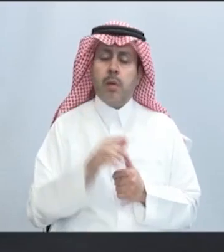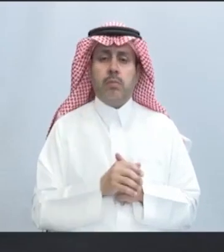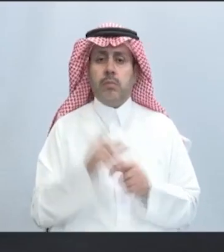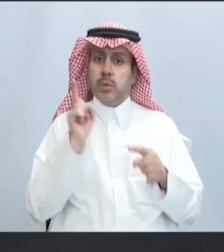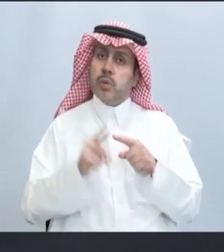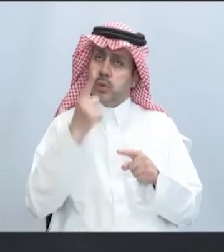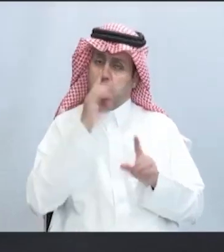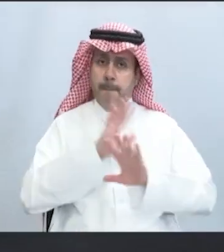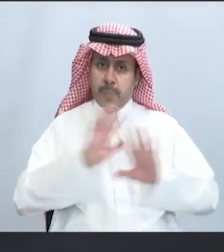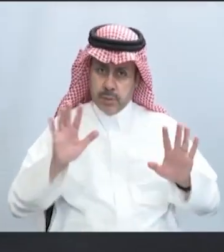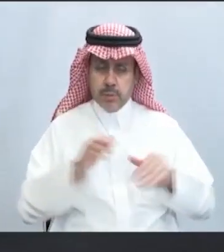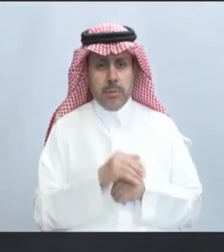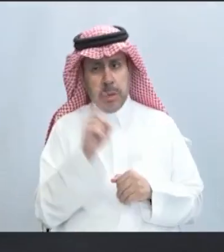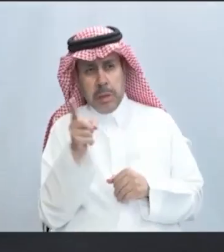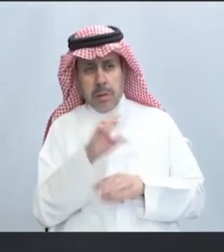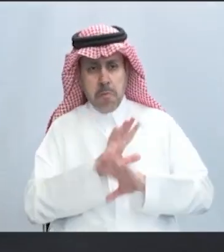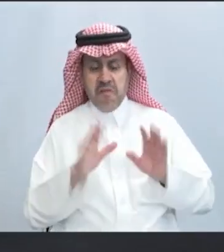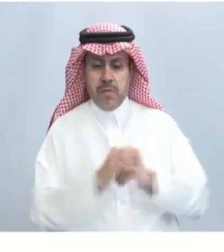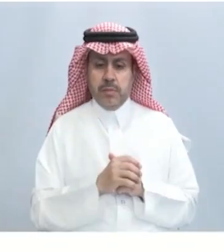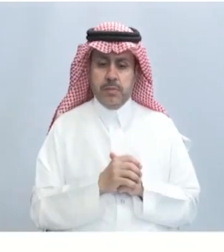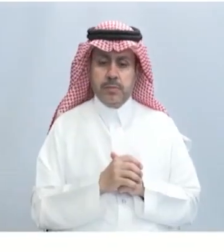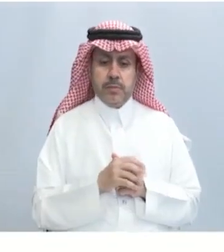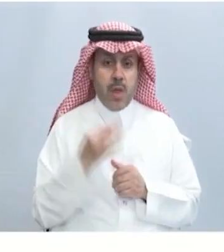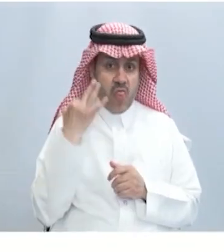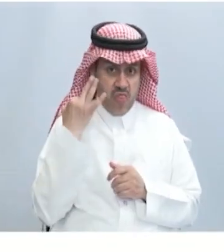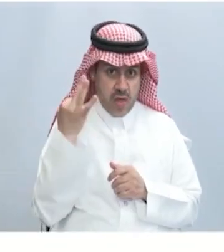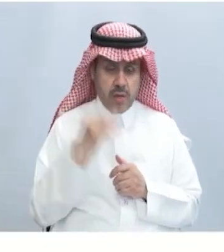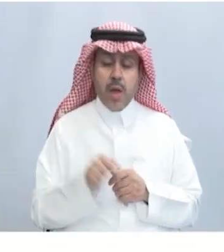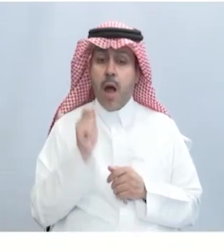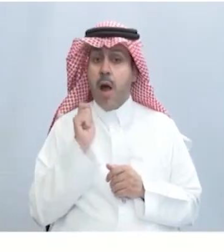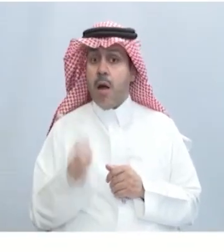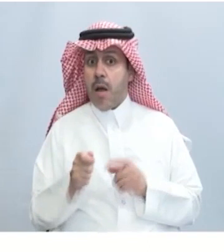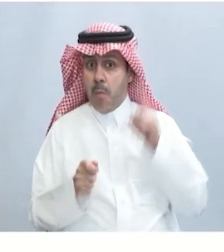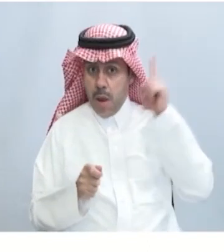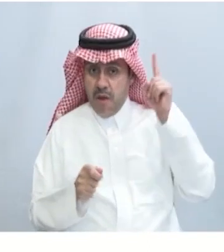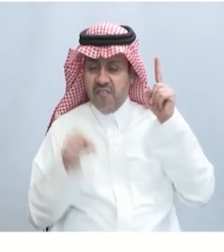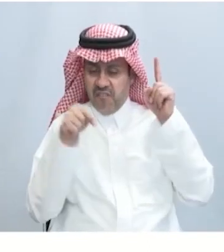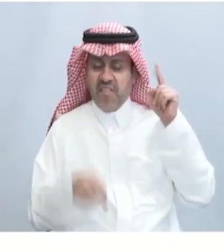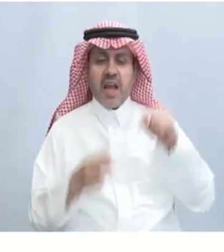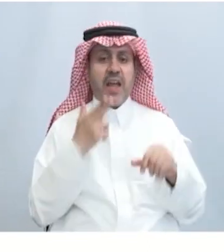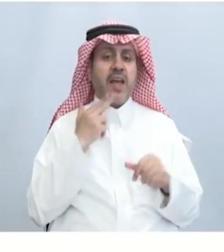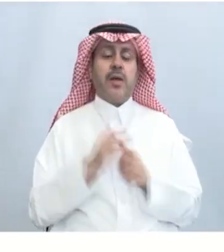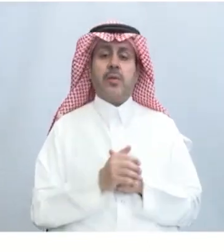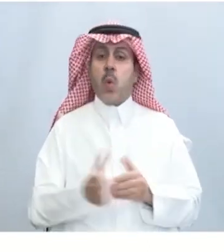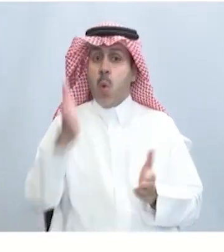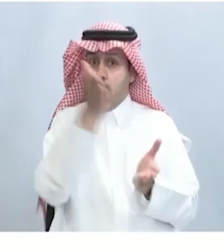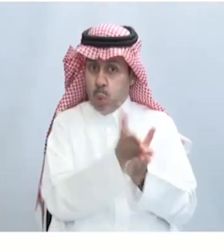من امرهم الامر الثالث ان احكام الله فيها الخير والهدى